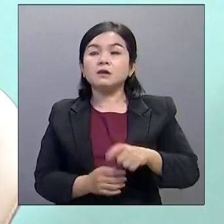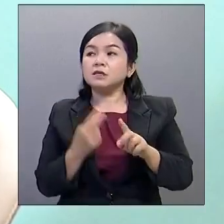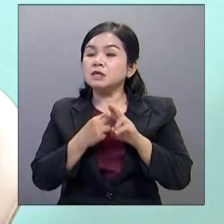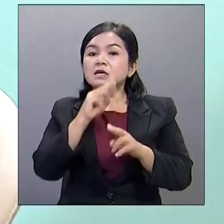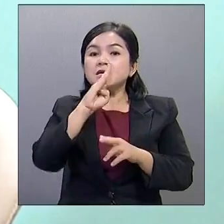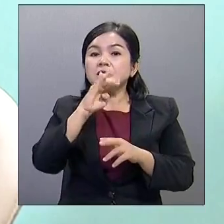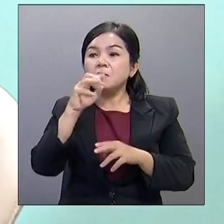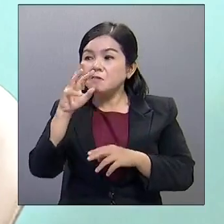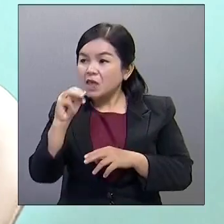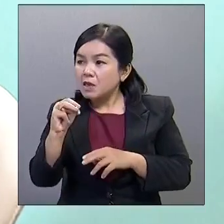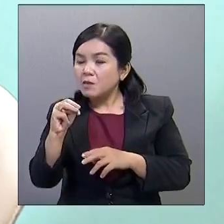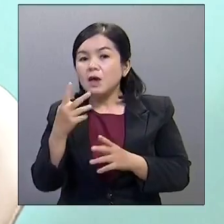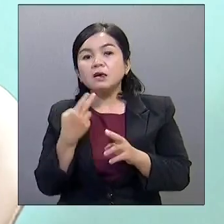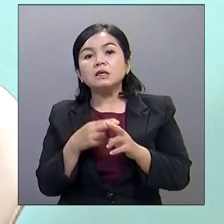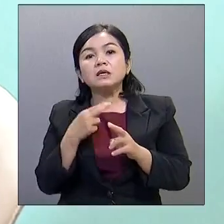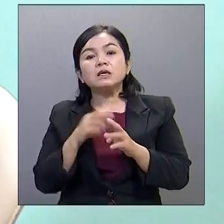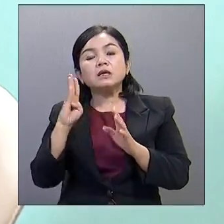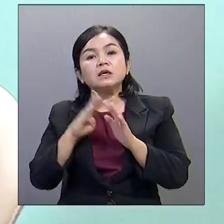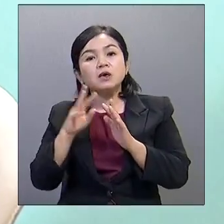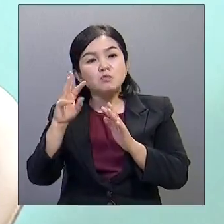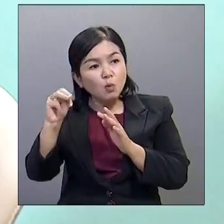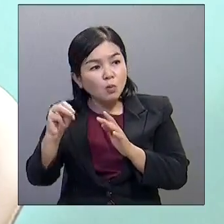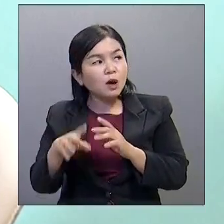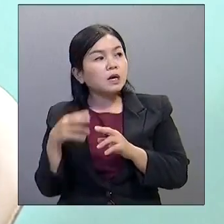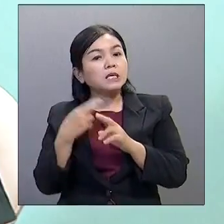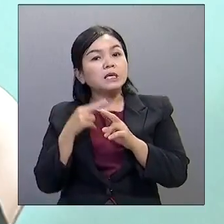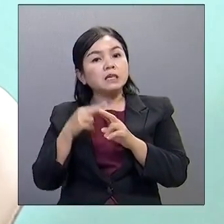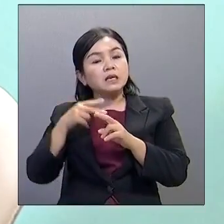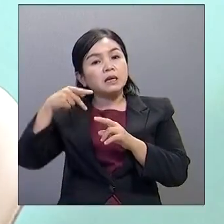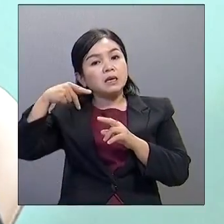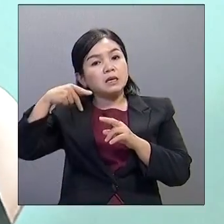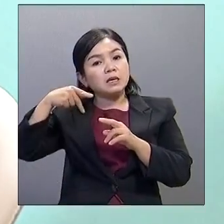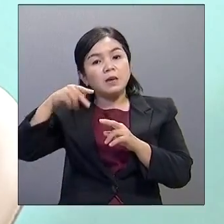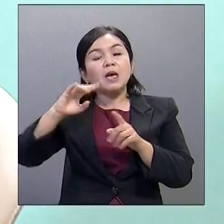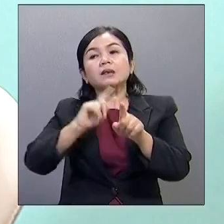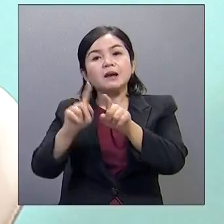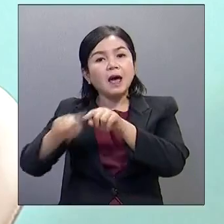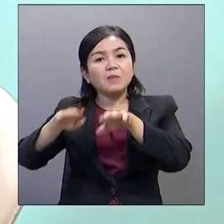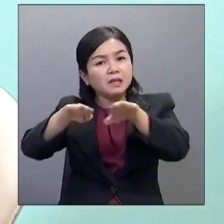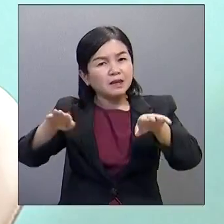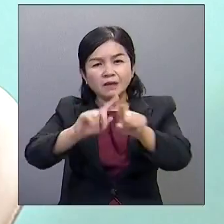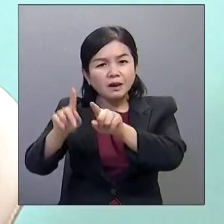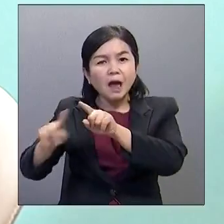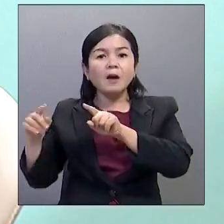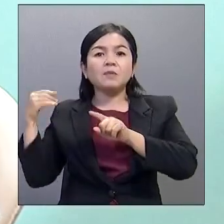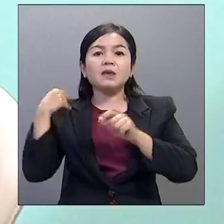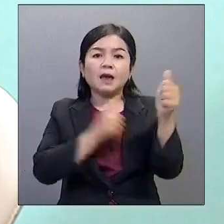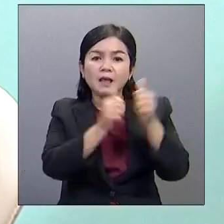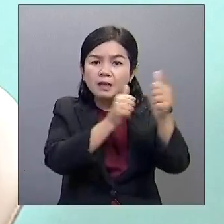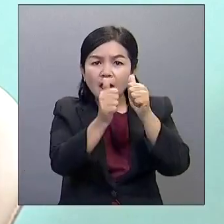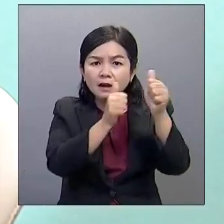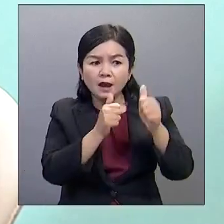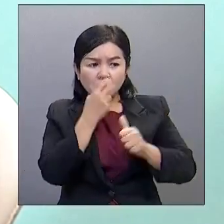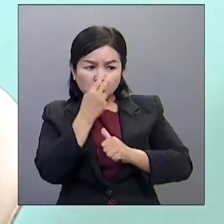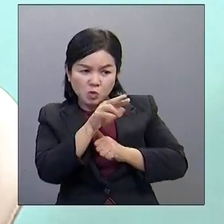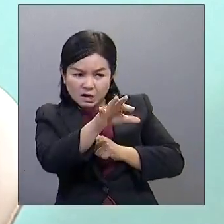นะคะมีทางบุ๋มบีมชัชชุออนโมกศ ร ีมีพิมพิชยาโกกรัมเนี่ยน้องๆอีกหลายคนเลยนะคะวิภาวีสีทองน้องดอยเนี่ยมา